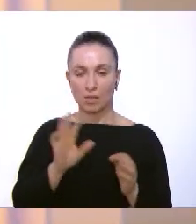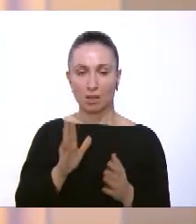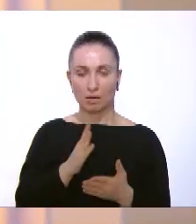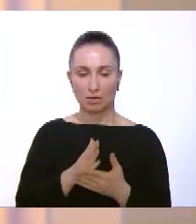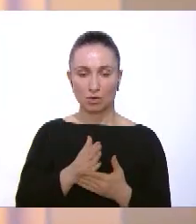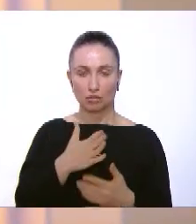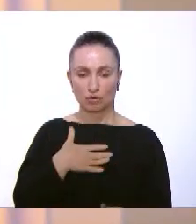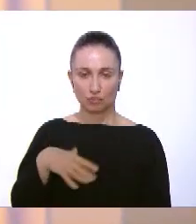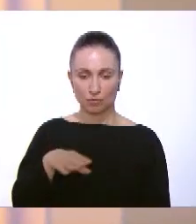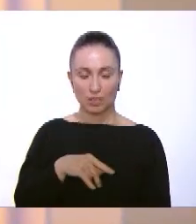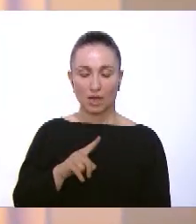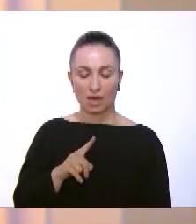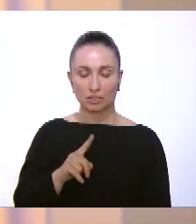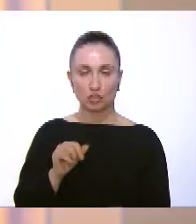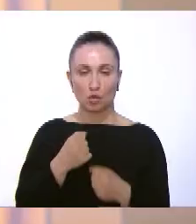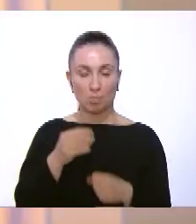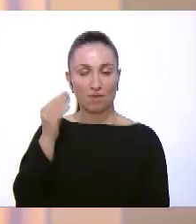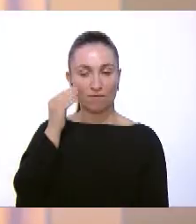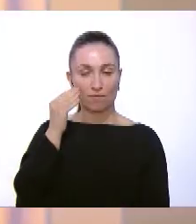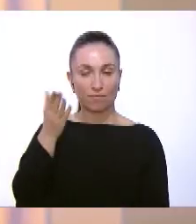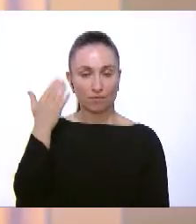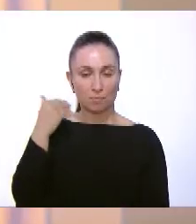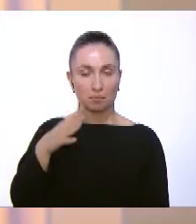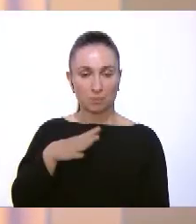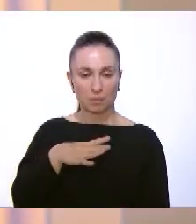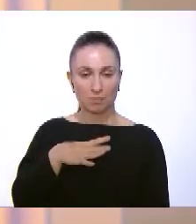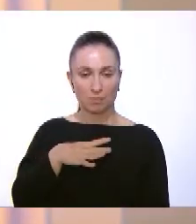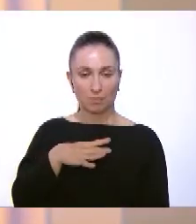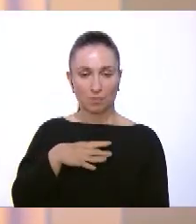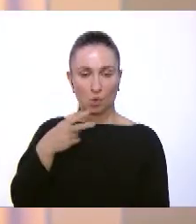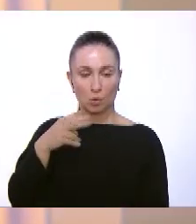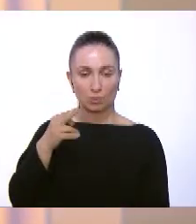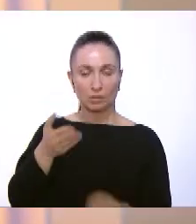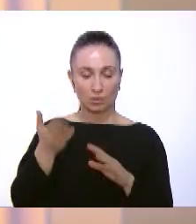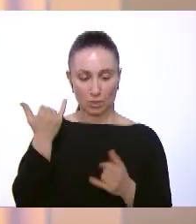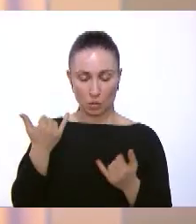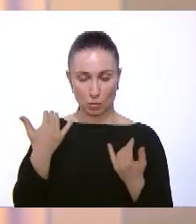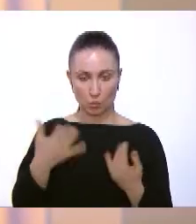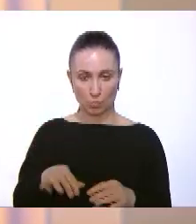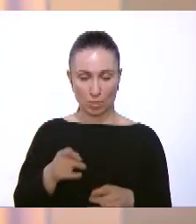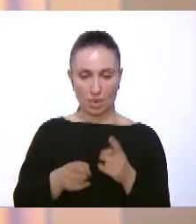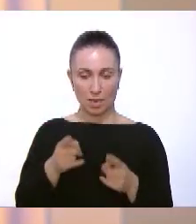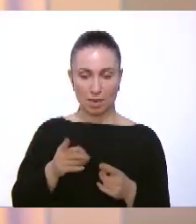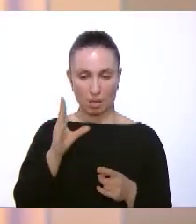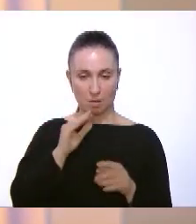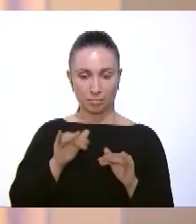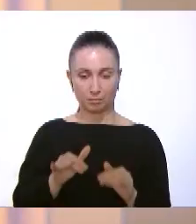და ჩვენ ის რაც შეუძლებლად გვეჩვენებოდა სულ რაღაც 20 წლის წინ, დღეს უკვე ეს